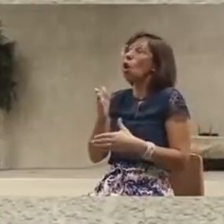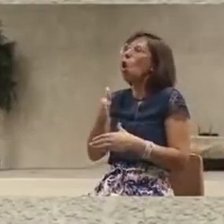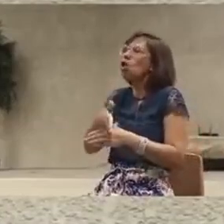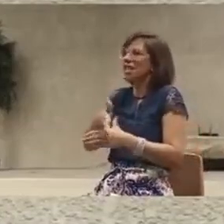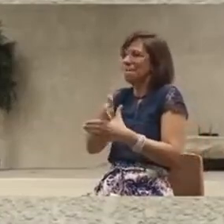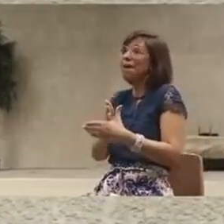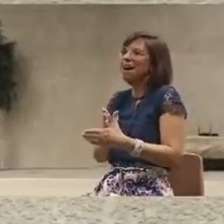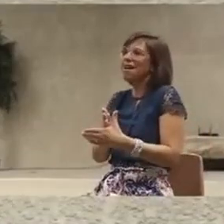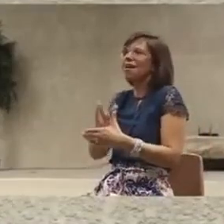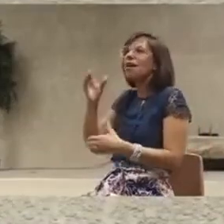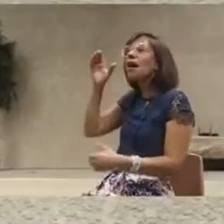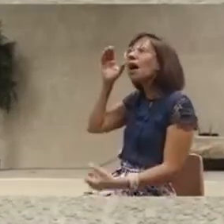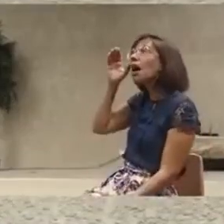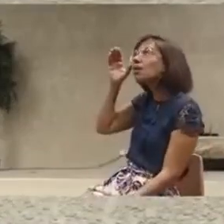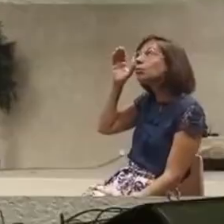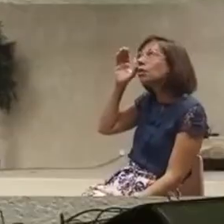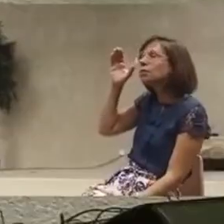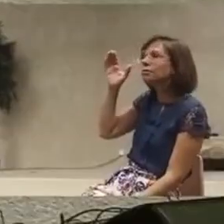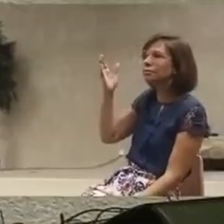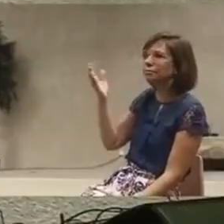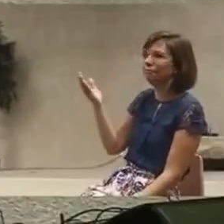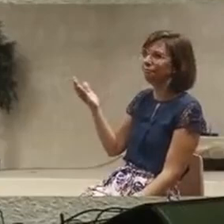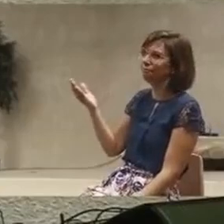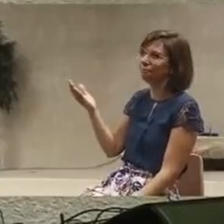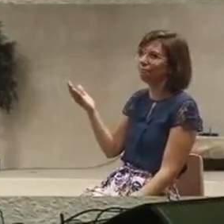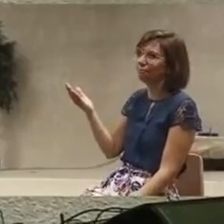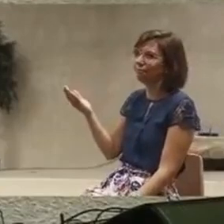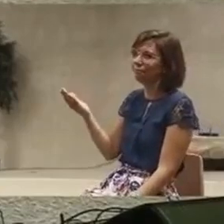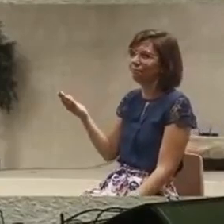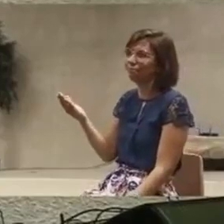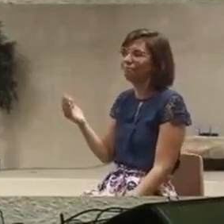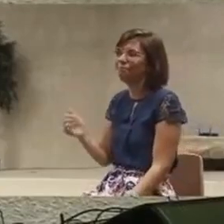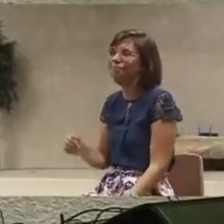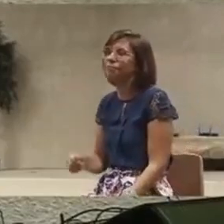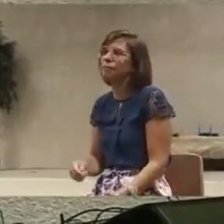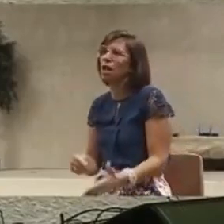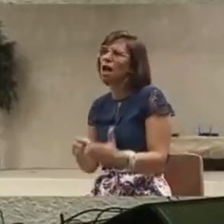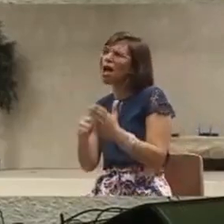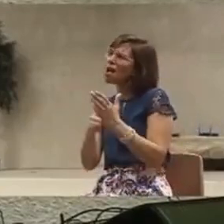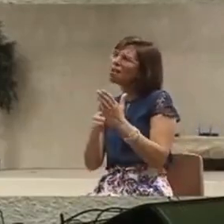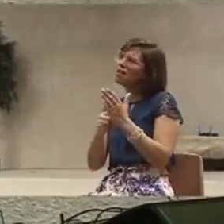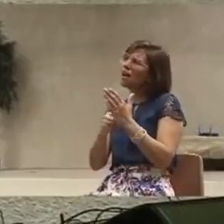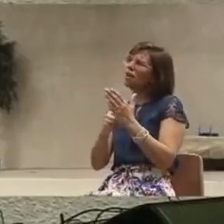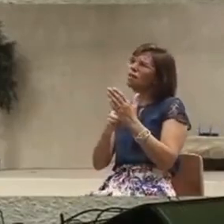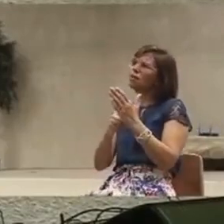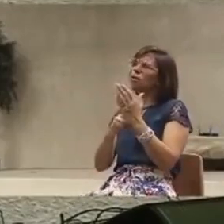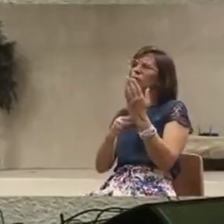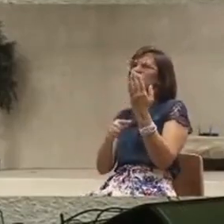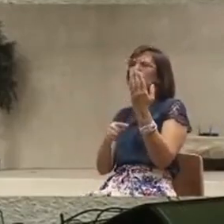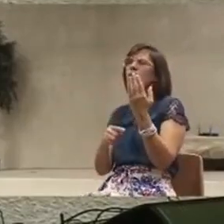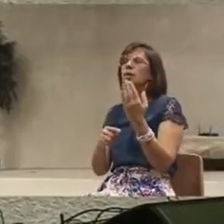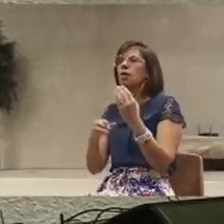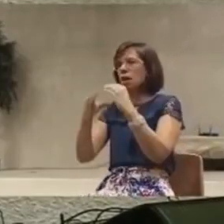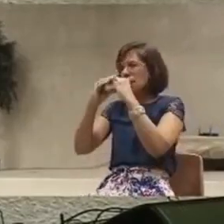tu te dis, qu'est-ce qui ne va pas? Dans le désert, tu